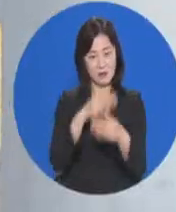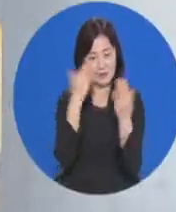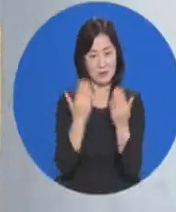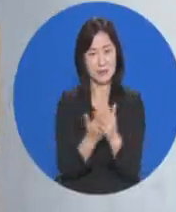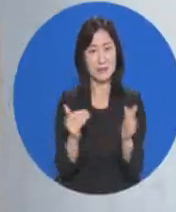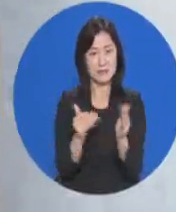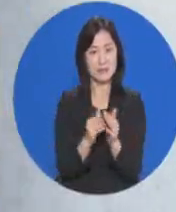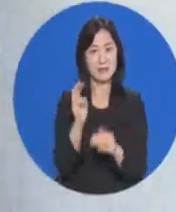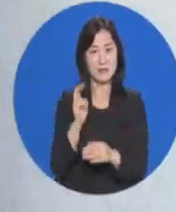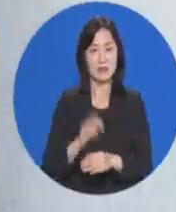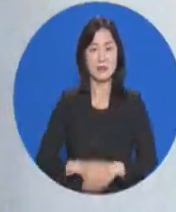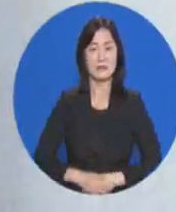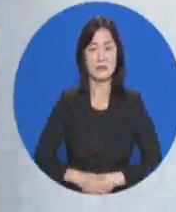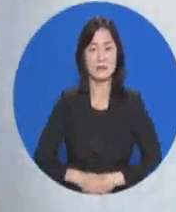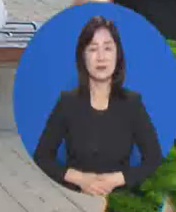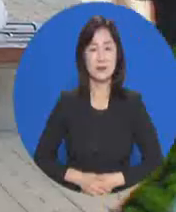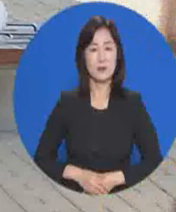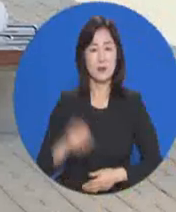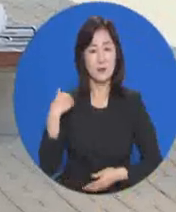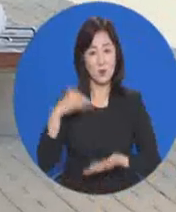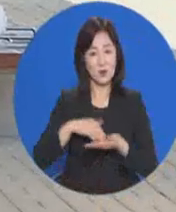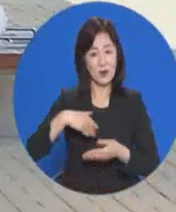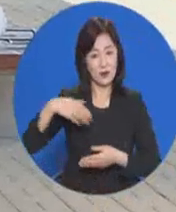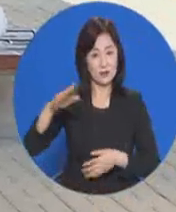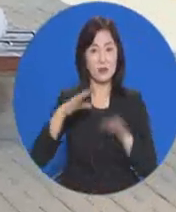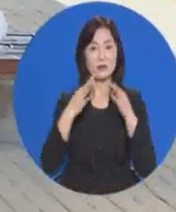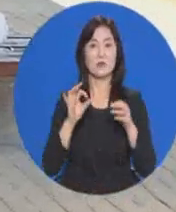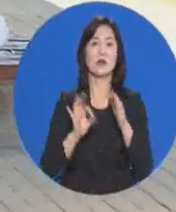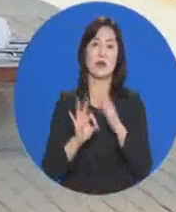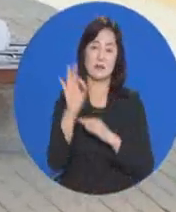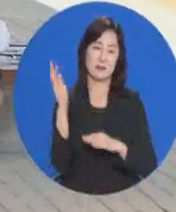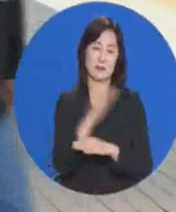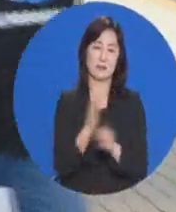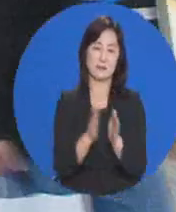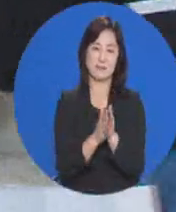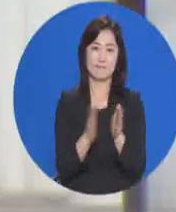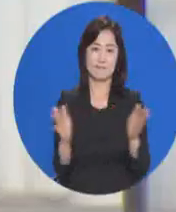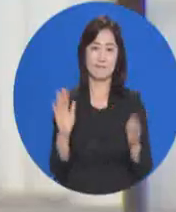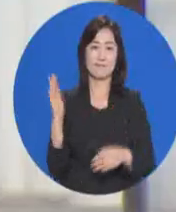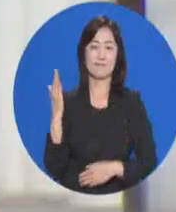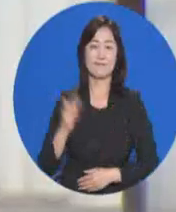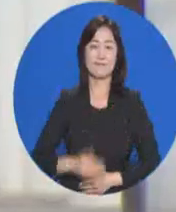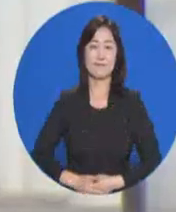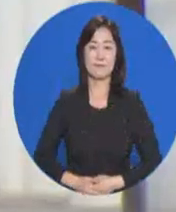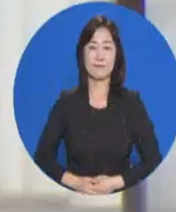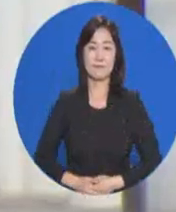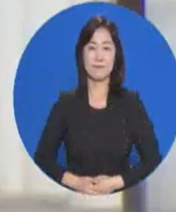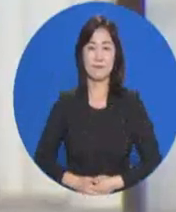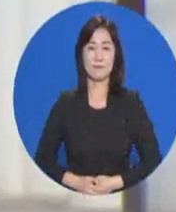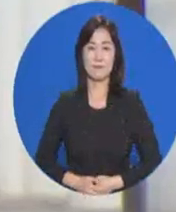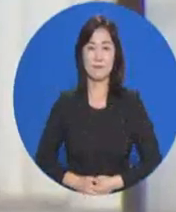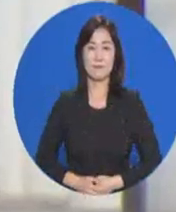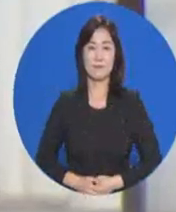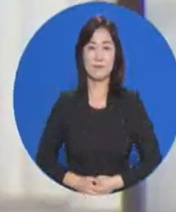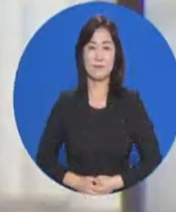가운데 본격적인 귀경은 금요일 오전부터 시작될 것으로 보입니다. MBC 뉴스 문형철입니다.